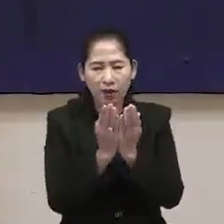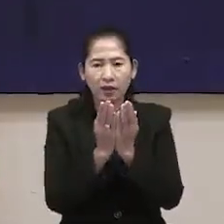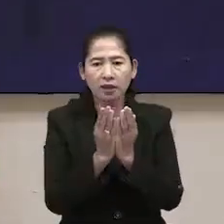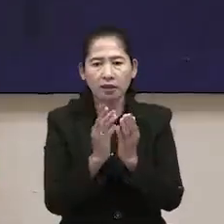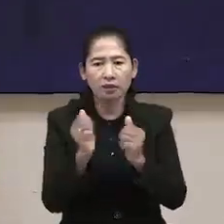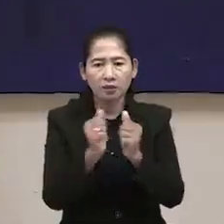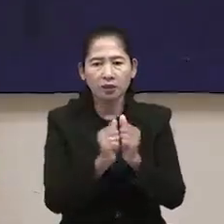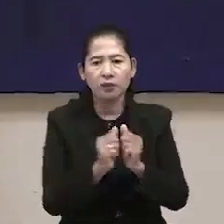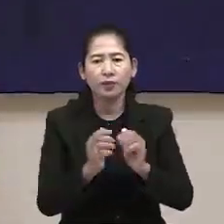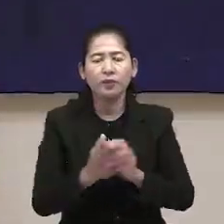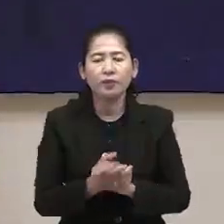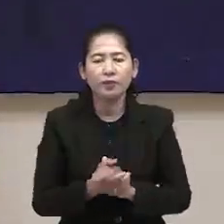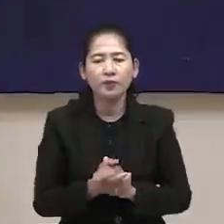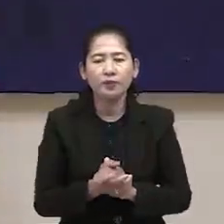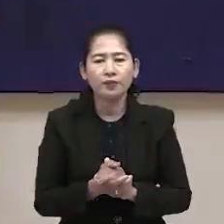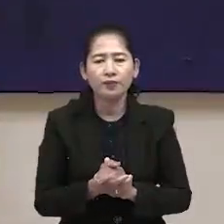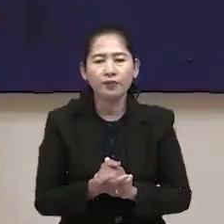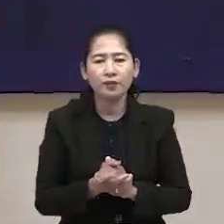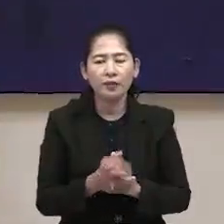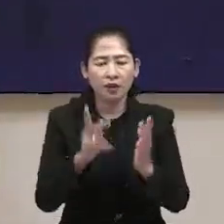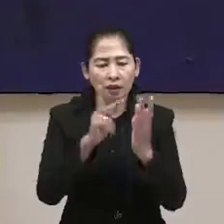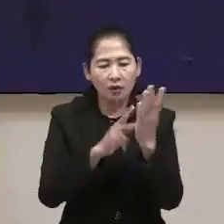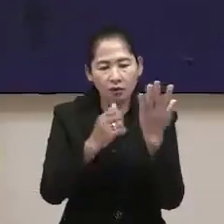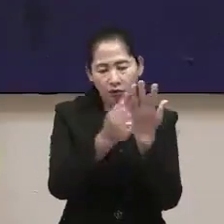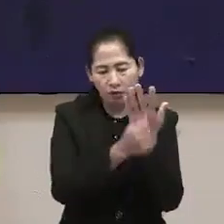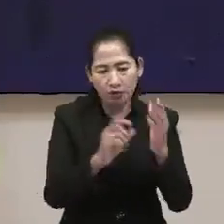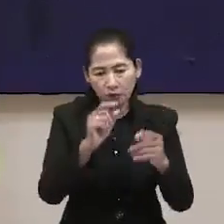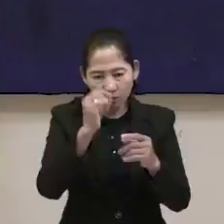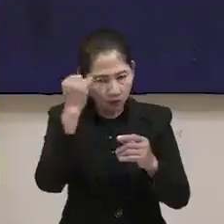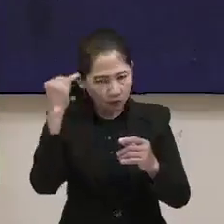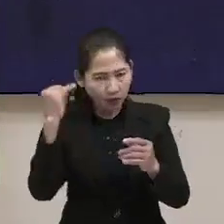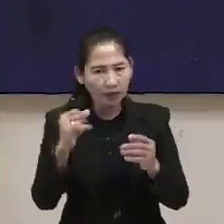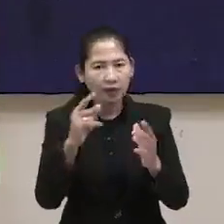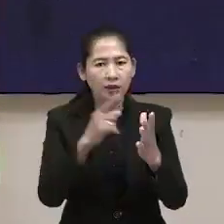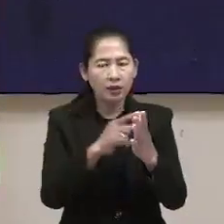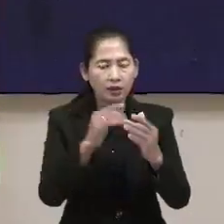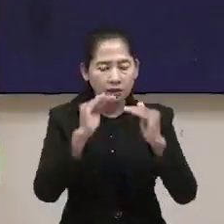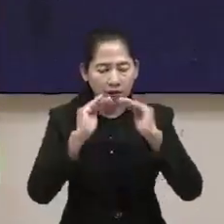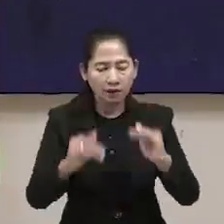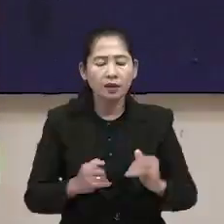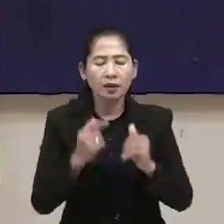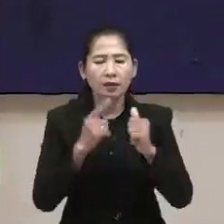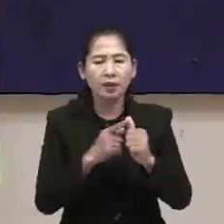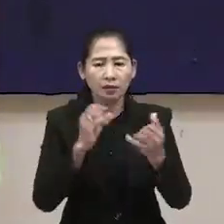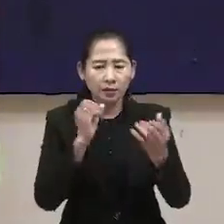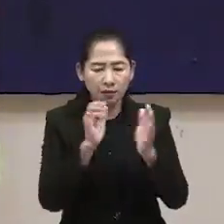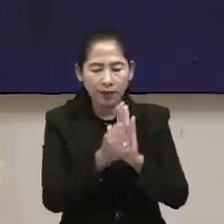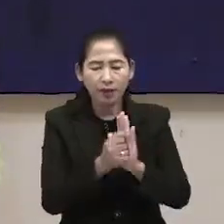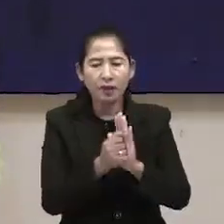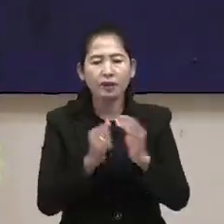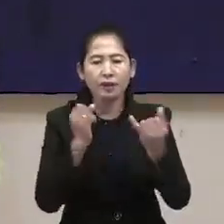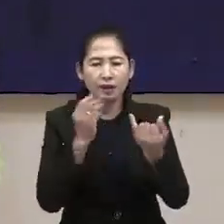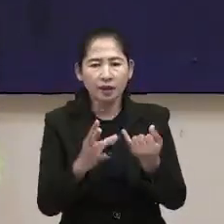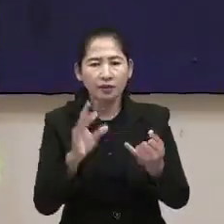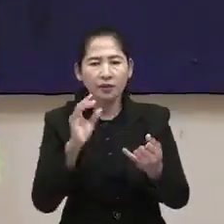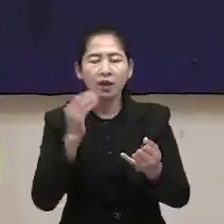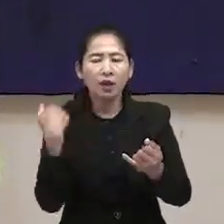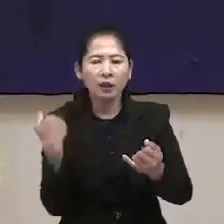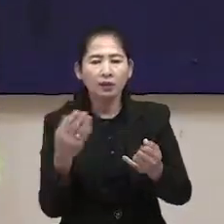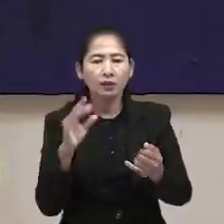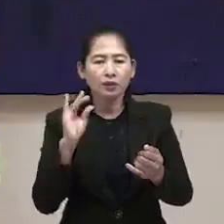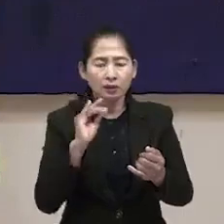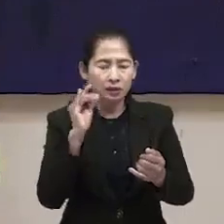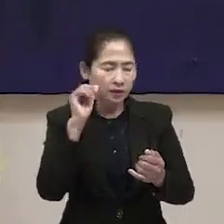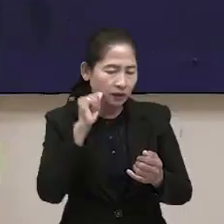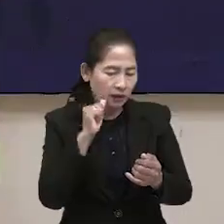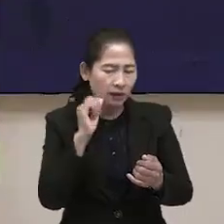ងតៃជាមួយអ្នកគ្រូសាឡើងវិញចាគម្រោងតៃមួយសេចក្តីផ្ដើមពេលវេលានៃការចិញ្ចឹមអាយុសត្វញីឬឈ្មោលឈ្មោះ